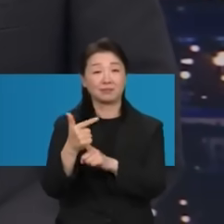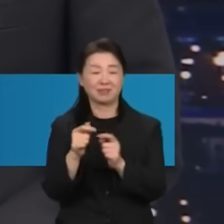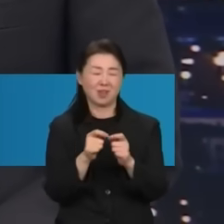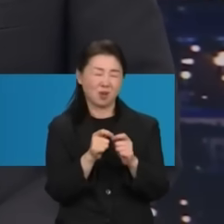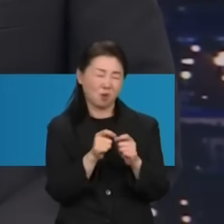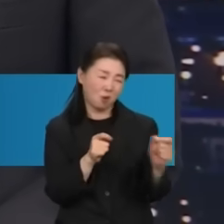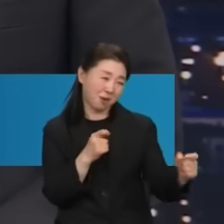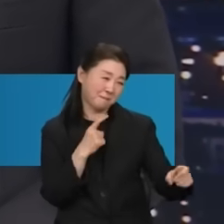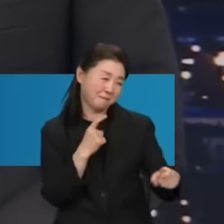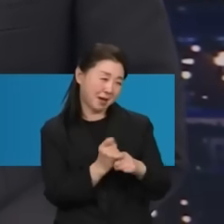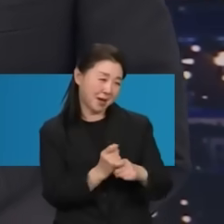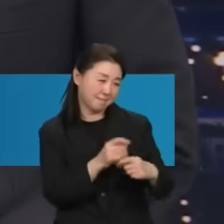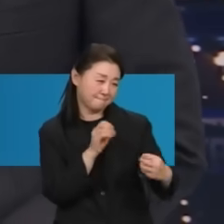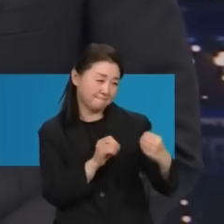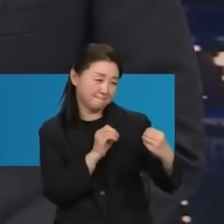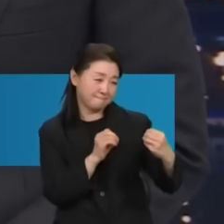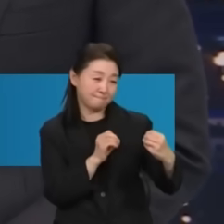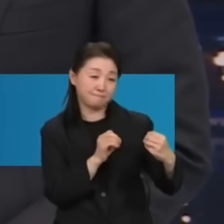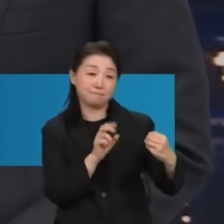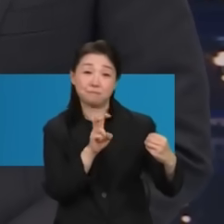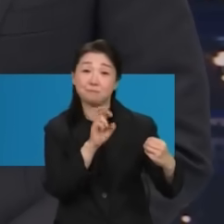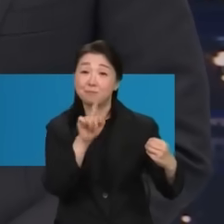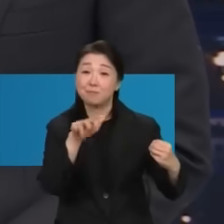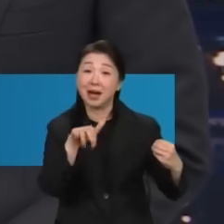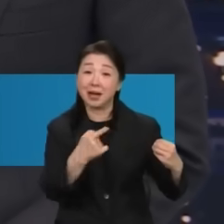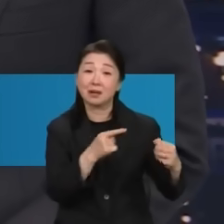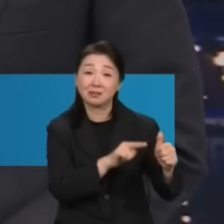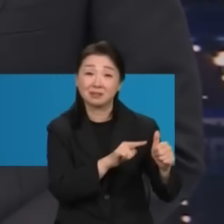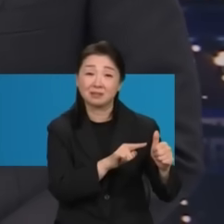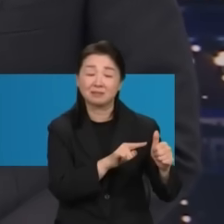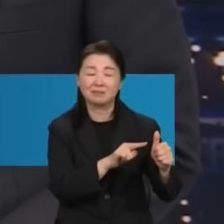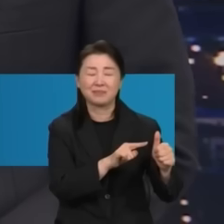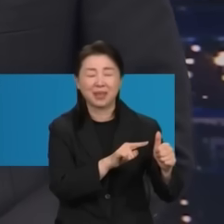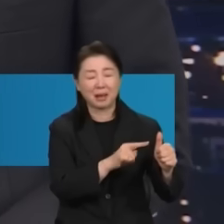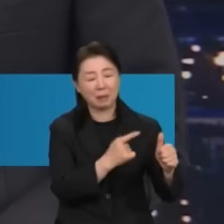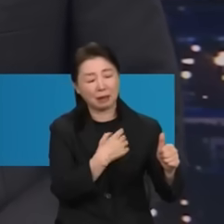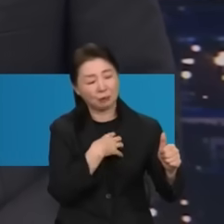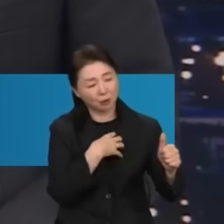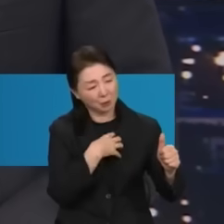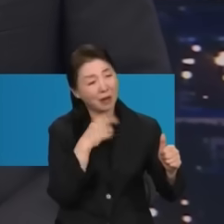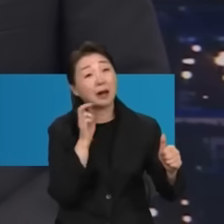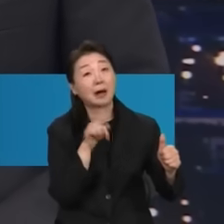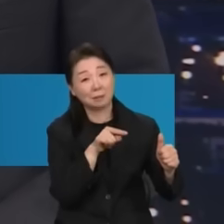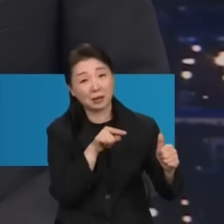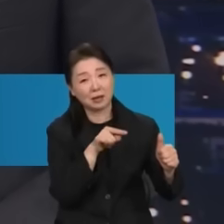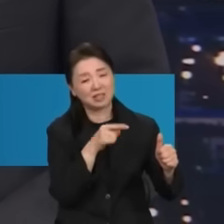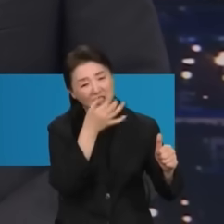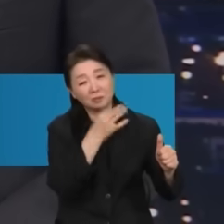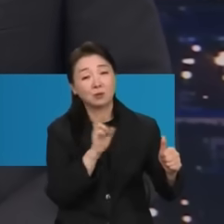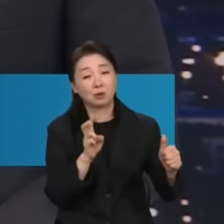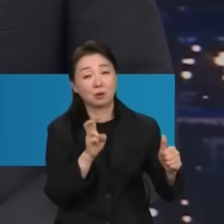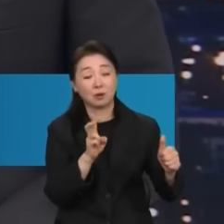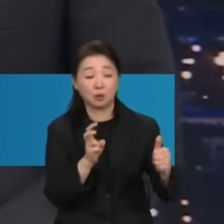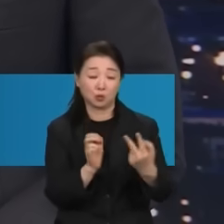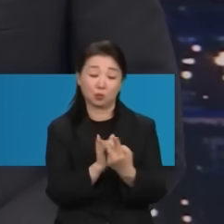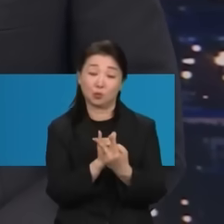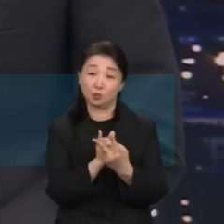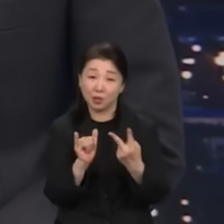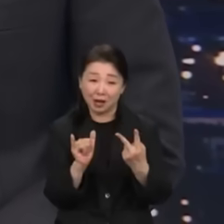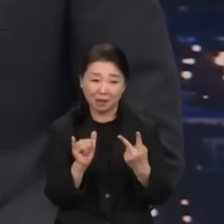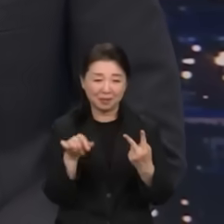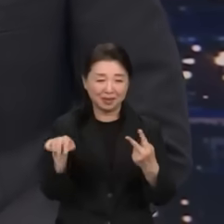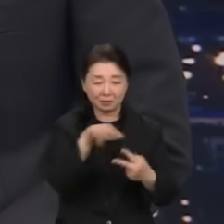앙숙 관계인 페이스북의 마크 저커버그는 가시밭길을 걷게 될 거란 정반대 관측이 나오고 있는데 두 사람의 엇갈린